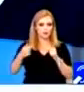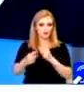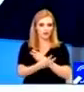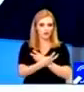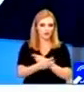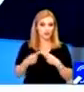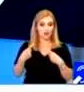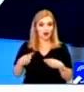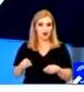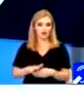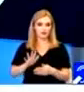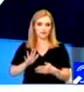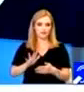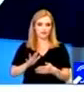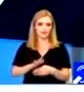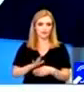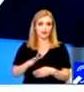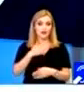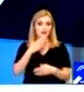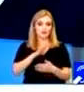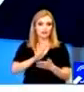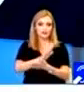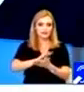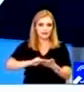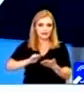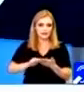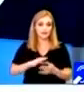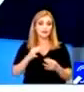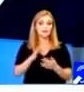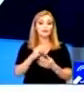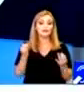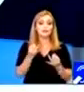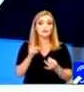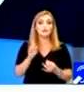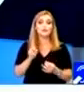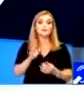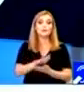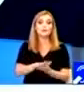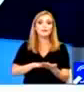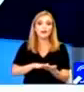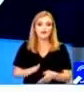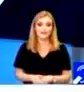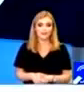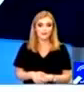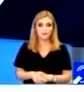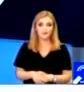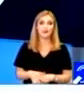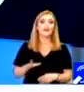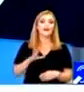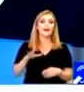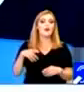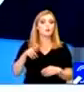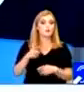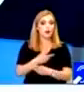austriacă, dar și mari publicații internaționale, se întreabă care vor fi efectele primirii foarte calde de care a avut parte liderul rus, în contextul în care